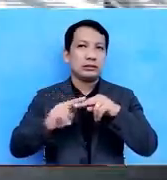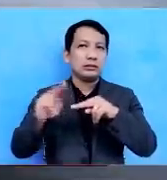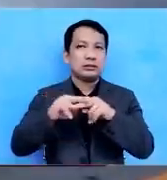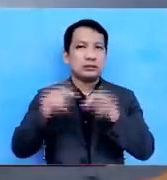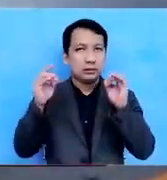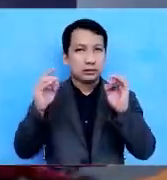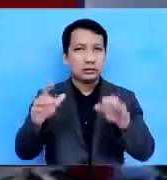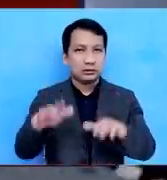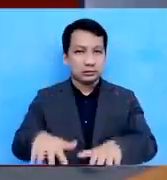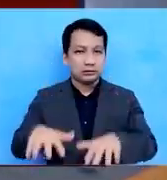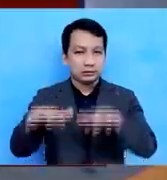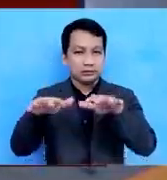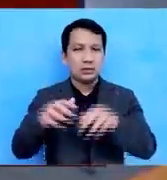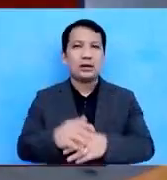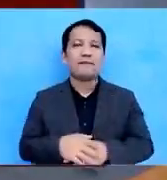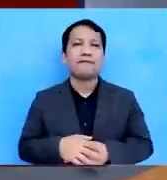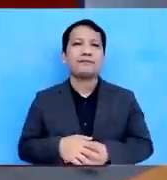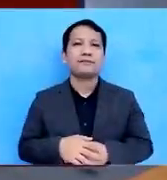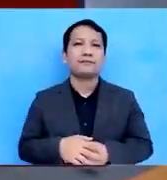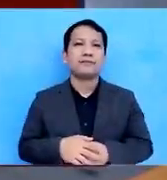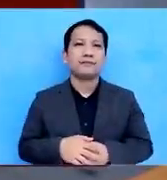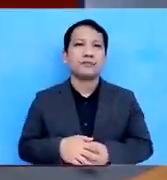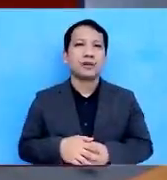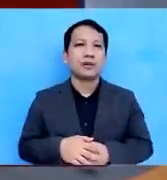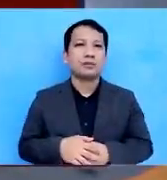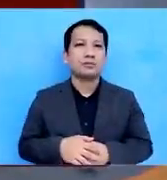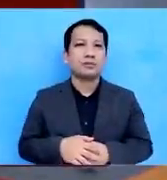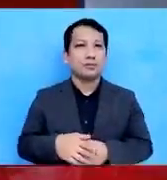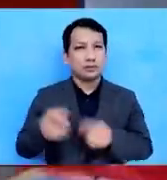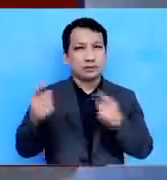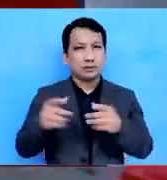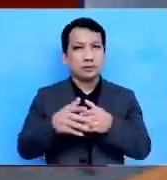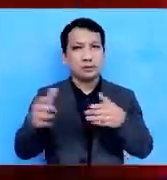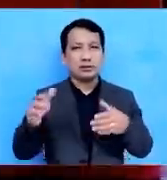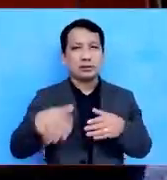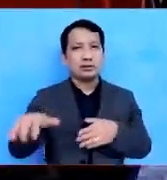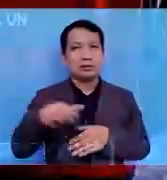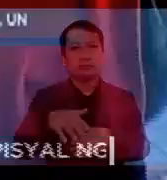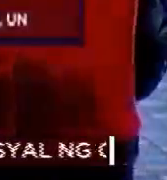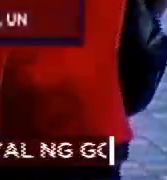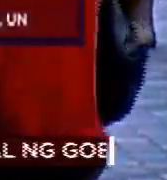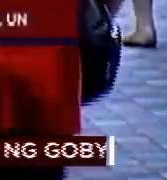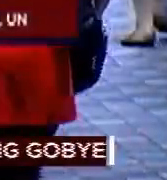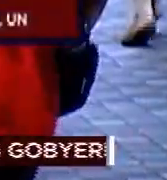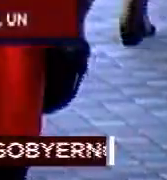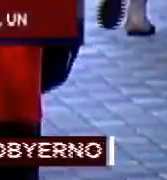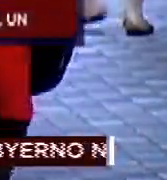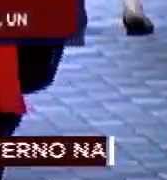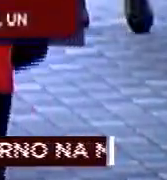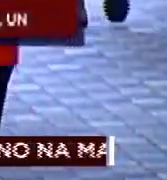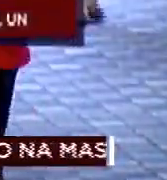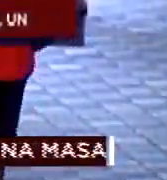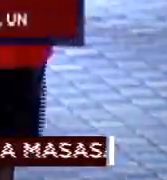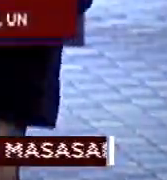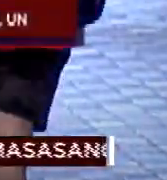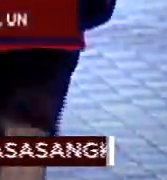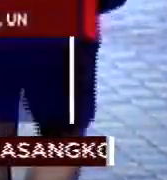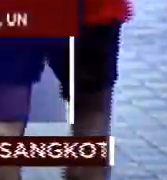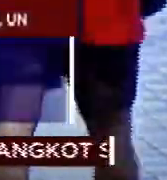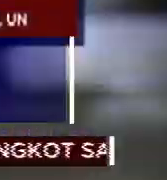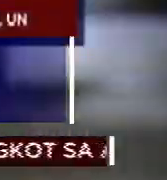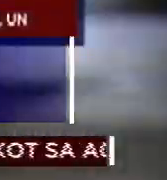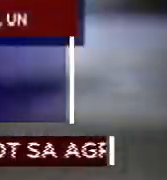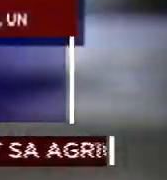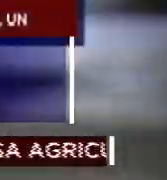flooding. Magiging malaki rin daw ang epekto nito sa ating kalusugan at maging sa supply na pagkain na tubig, kaya dapat itong